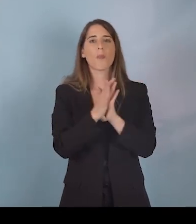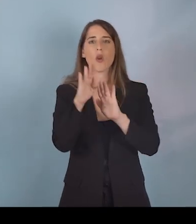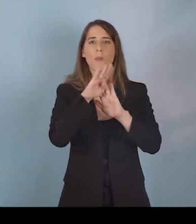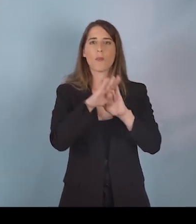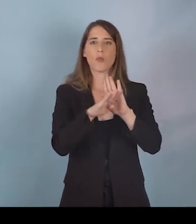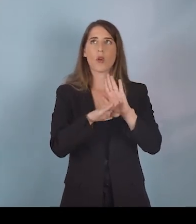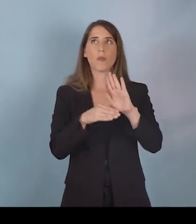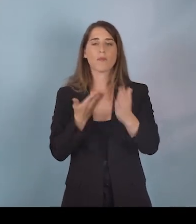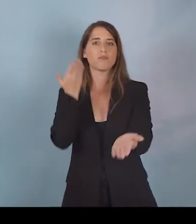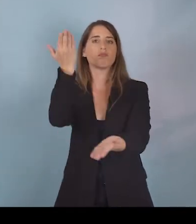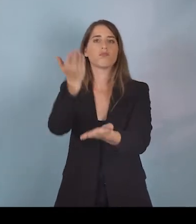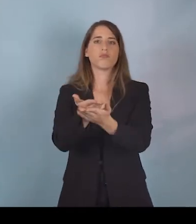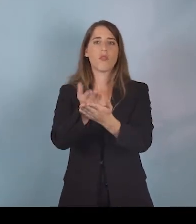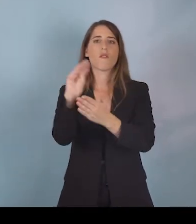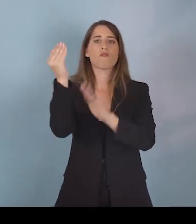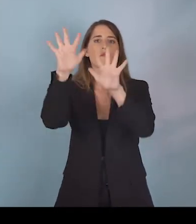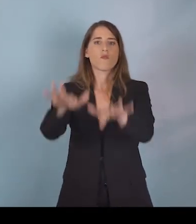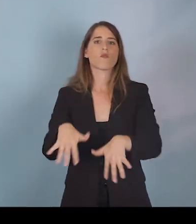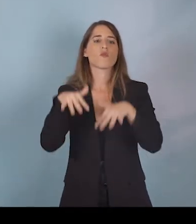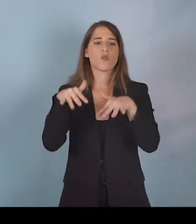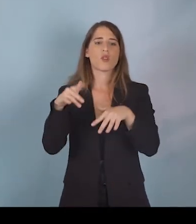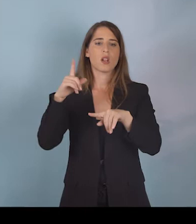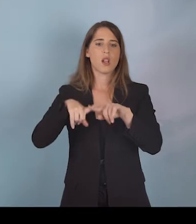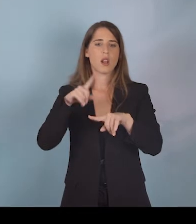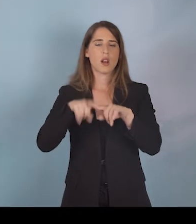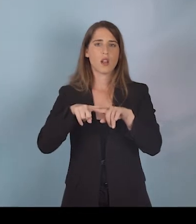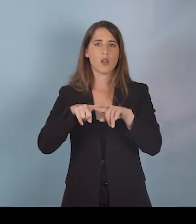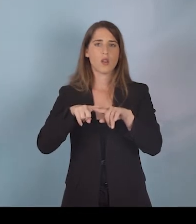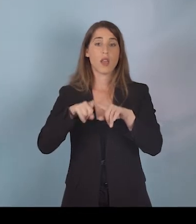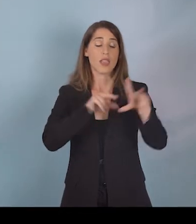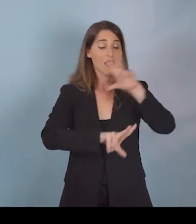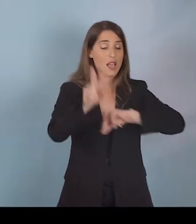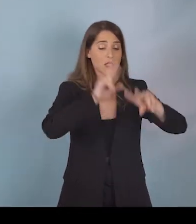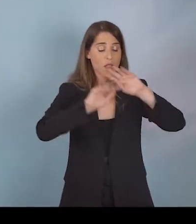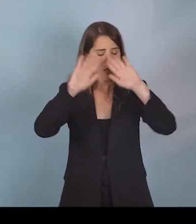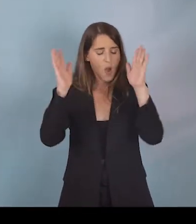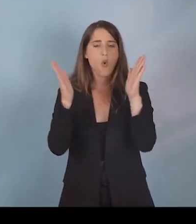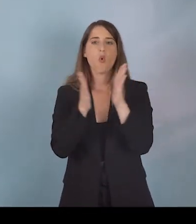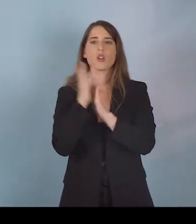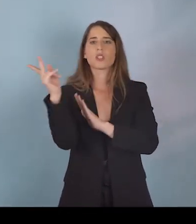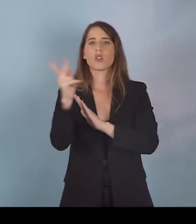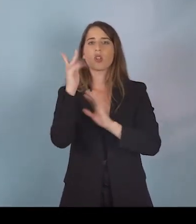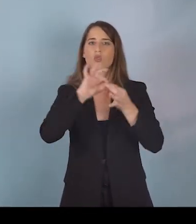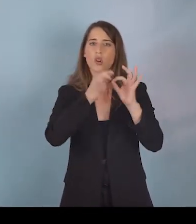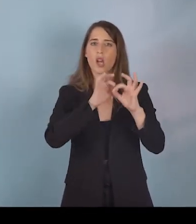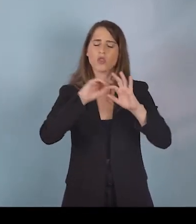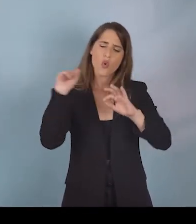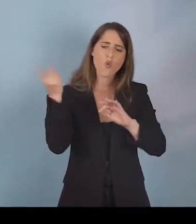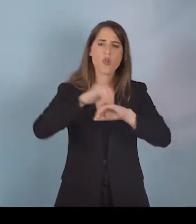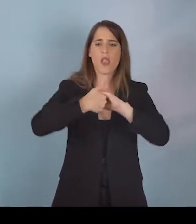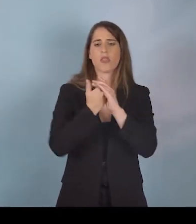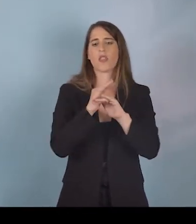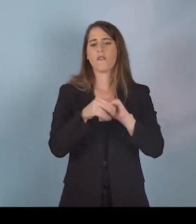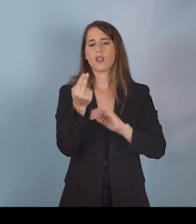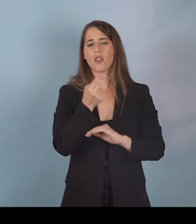ολοκληρωμένο πρόγραμμα που θα πάει για συζήτηση στη Βουλή των Ελλήνων, το οποίο θα συζητηθεί και σε επίπεδο διαβούλευσης από όλες τις κοινωνικές